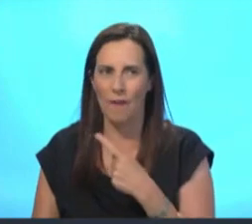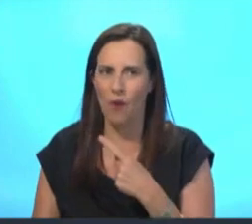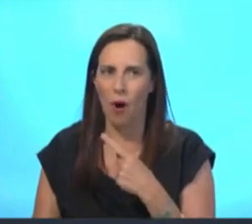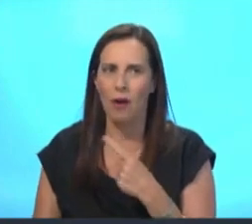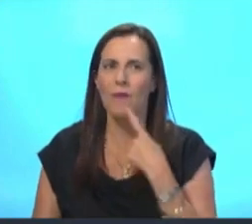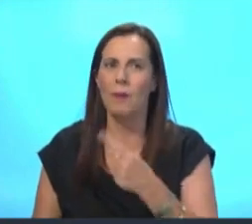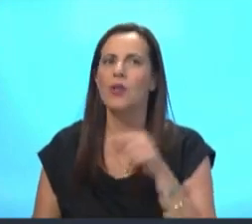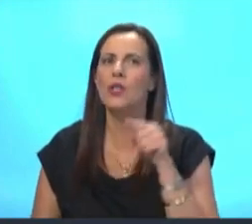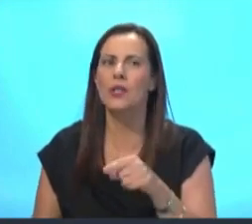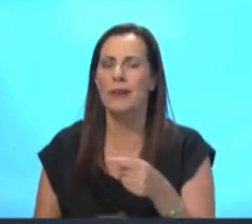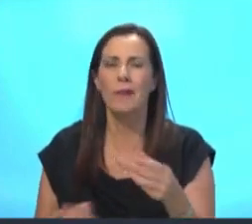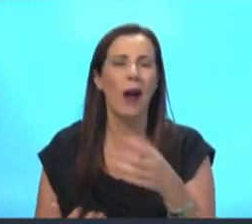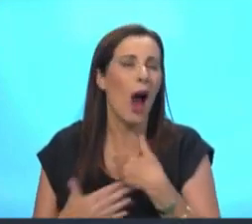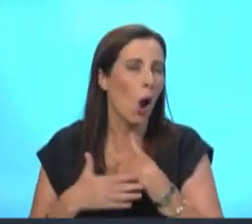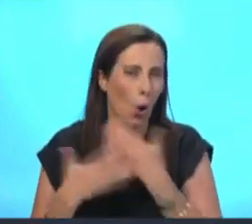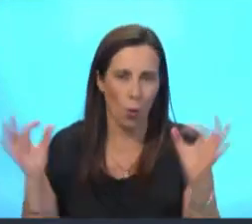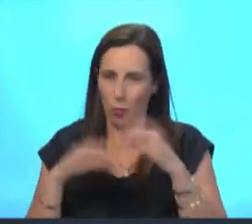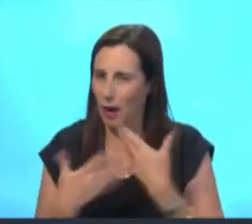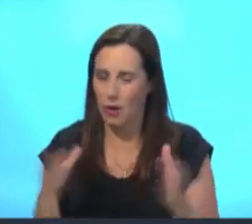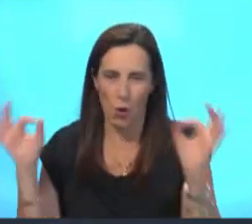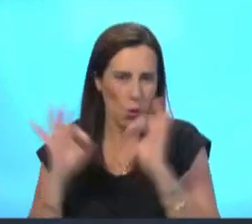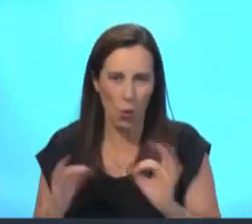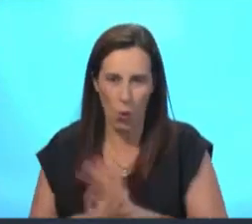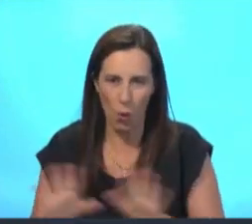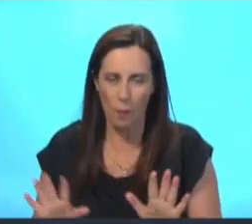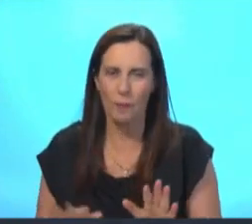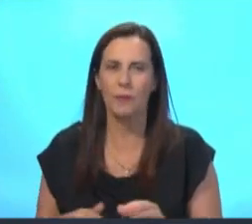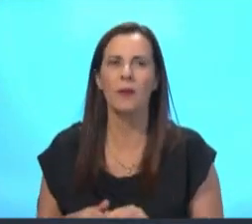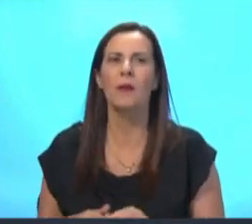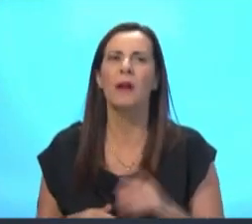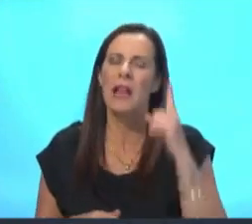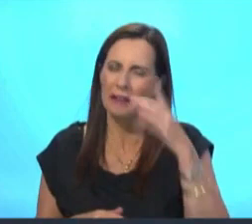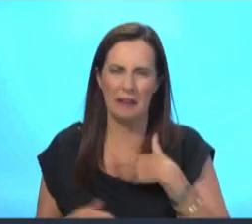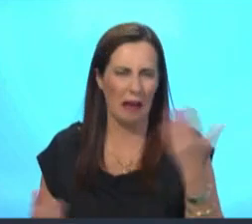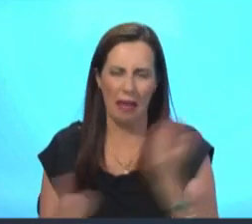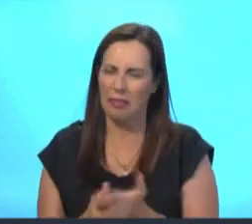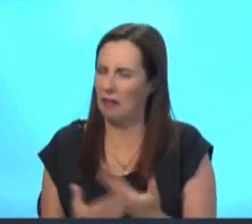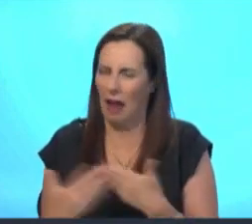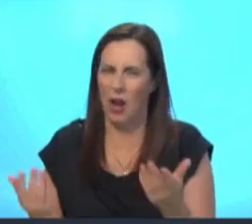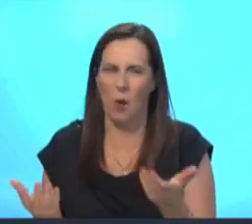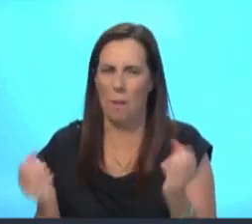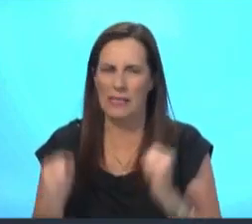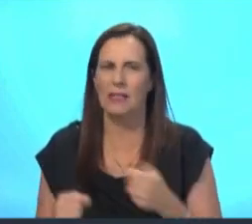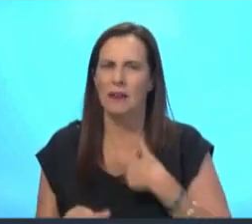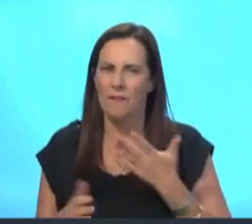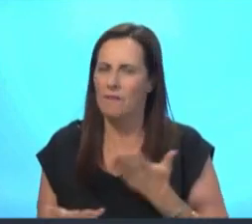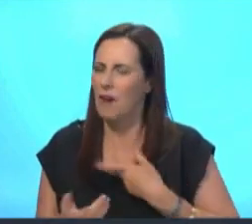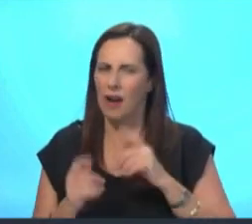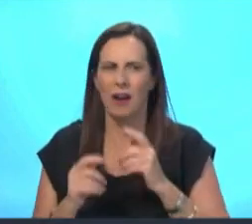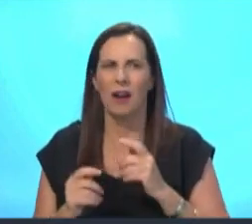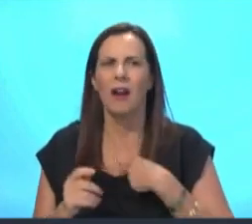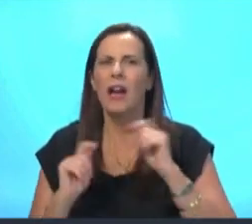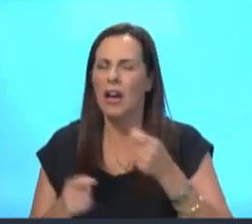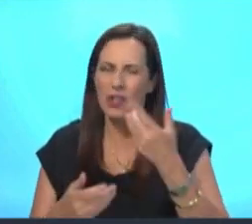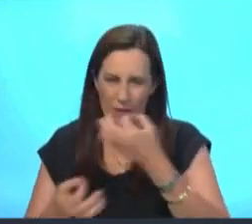ואמרתי לכם שמדובר על מאומה, על מאומה, לפי דעתי התיק קרס, אני כבר הרגשתי את זה במהלך הימים לפי